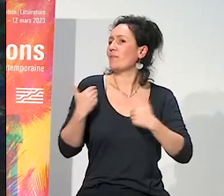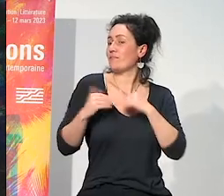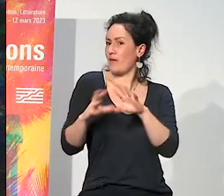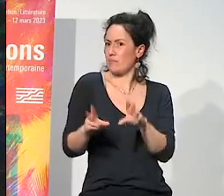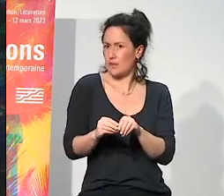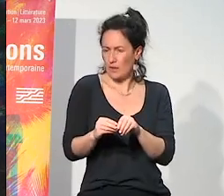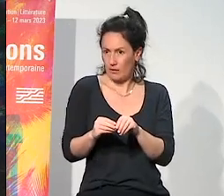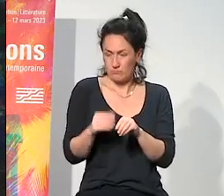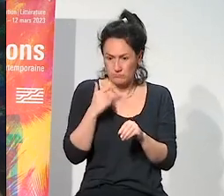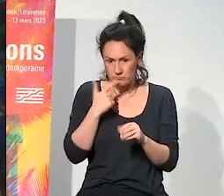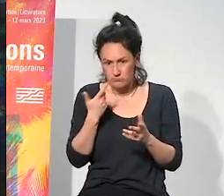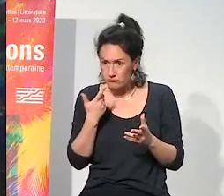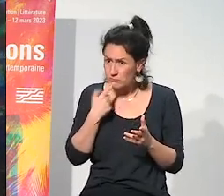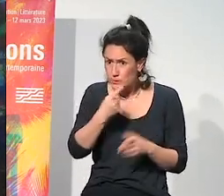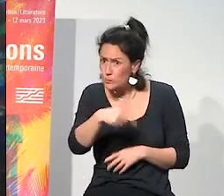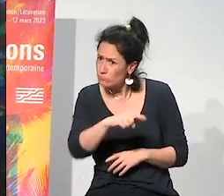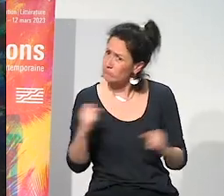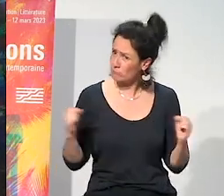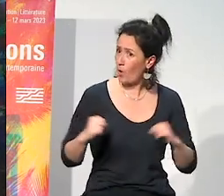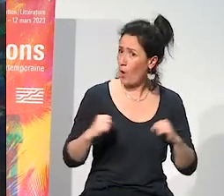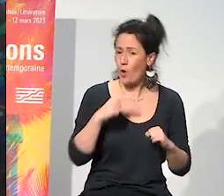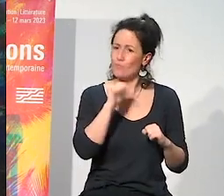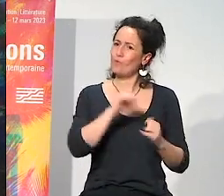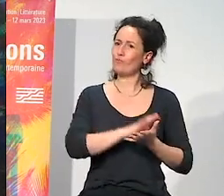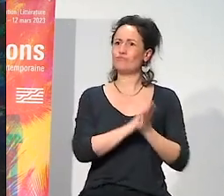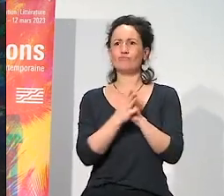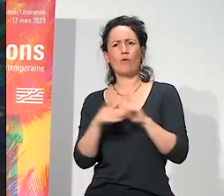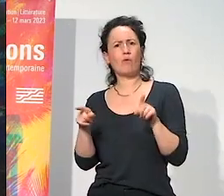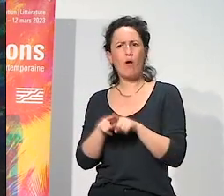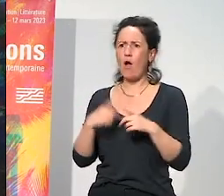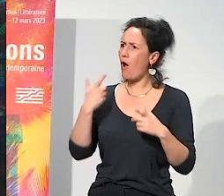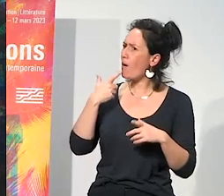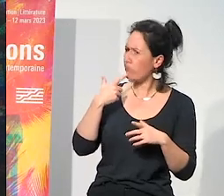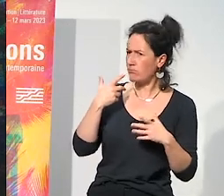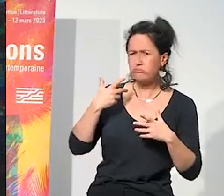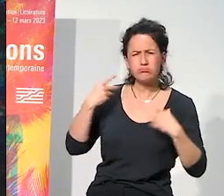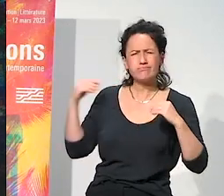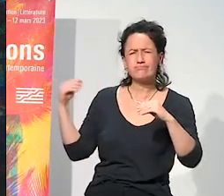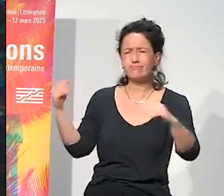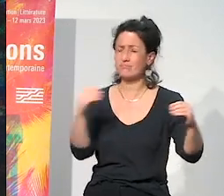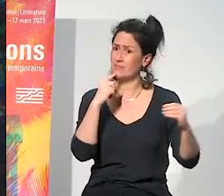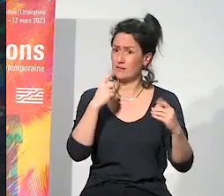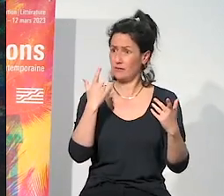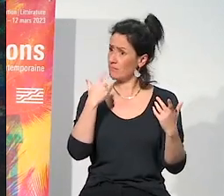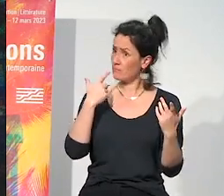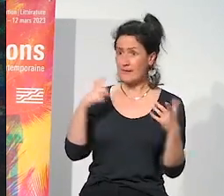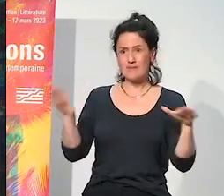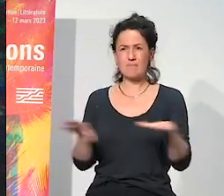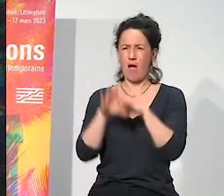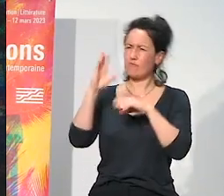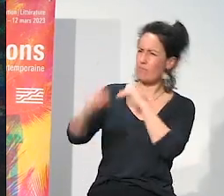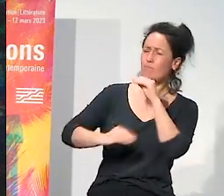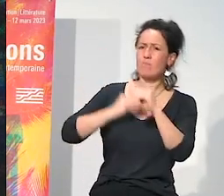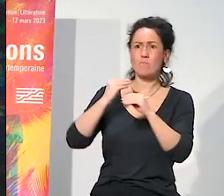en fait, tous ils sont d'accord sur le fait que ça peut devenir un grand succès et qu'elle va devenir une image universelle. Et le